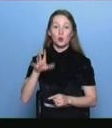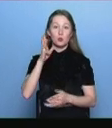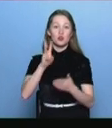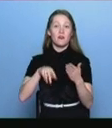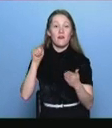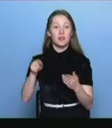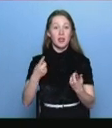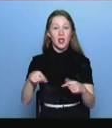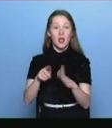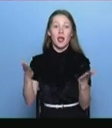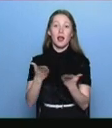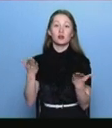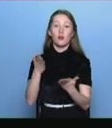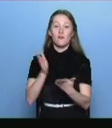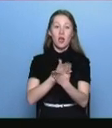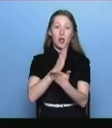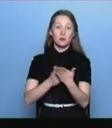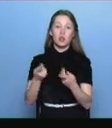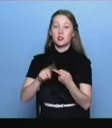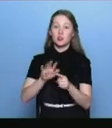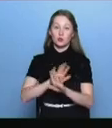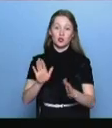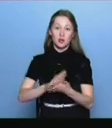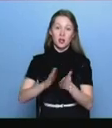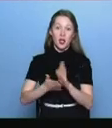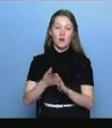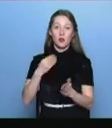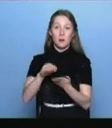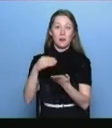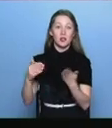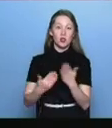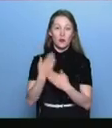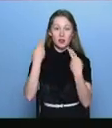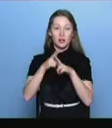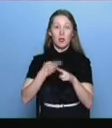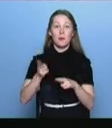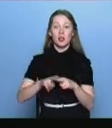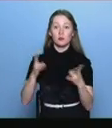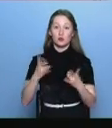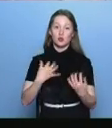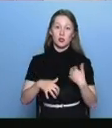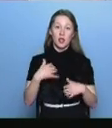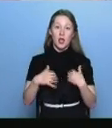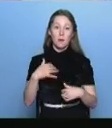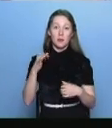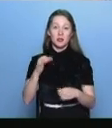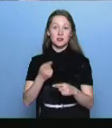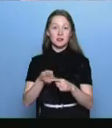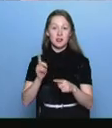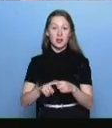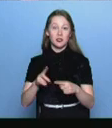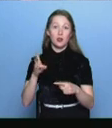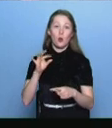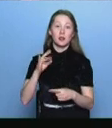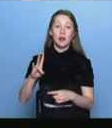предпринимателей, которые вообще не заключили договоры на приобретение новой техники. Так что поторопиться придется. Саму же идею продавать при помощи